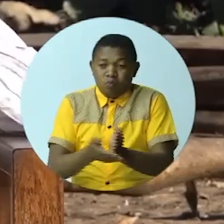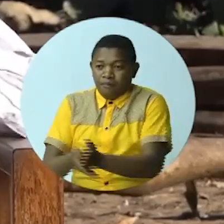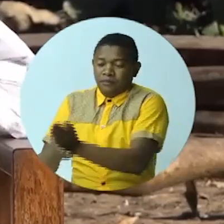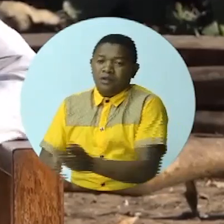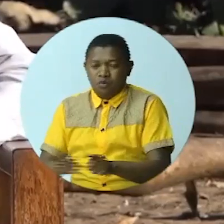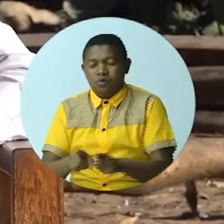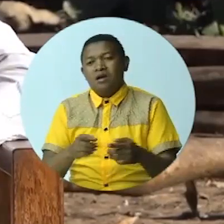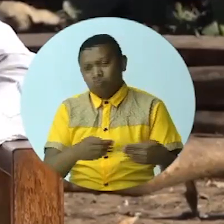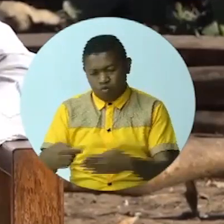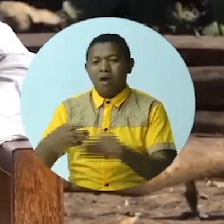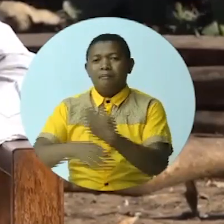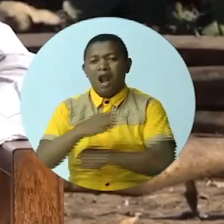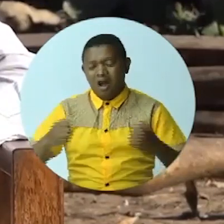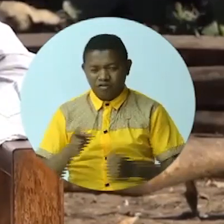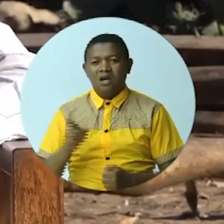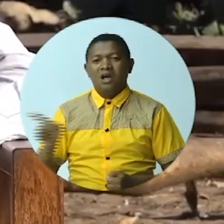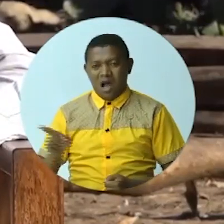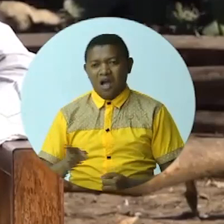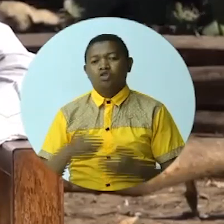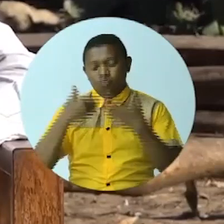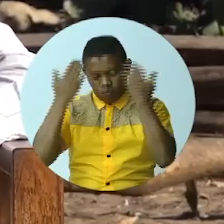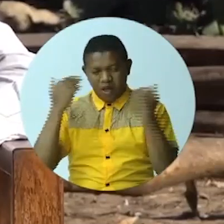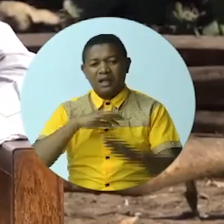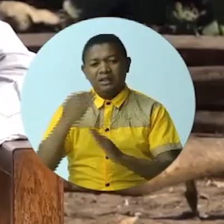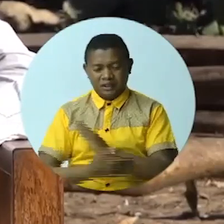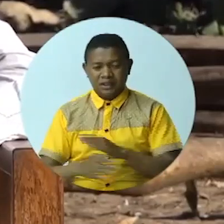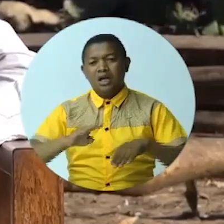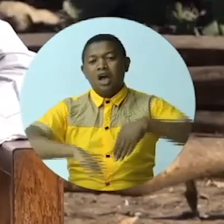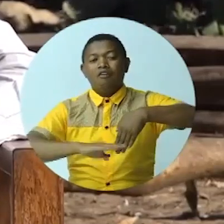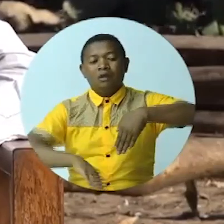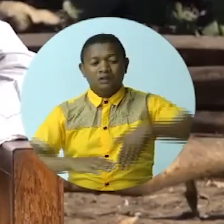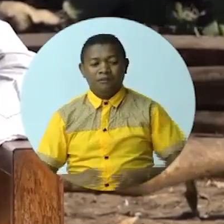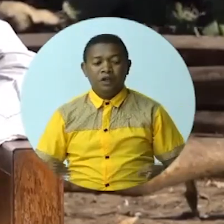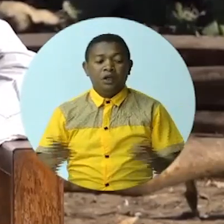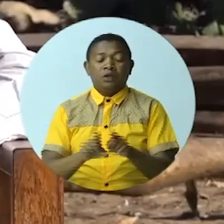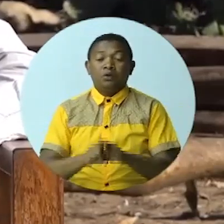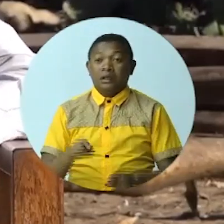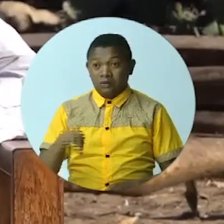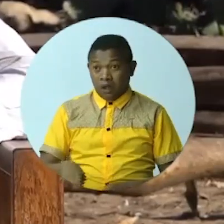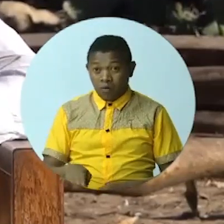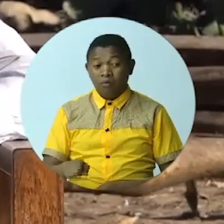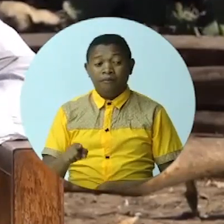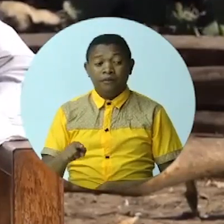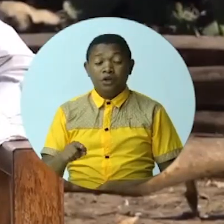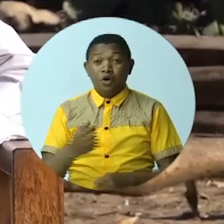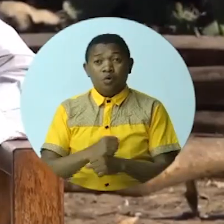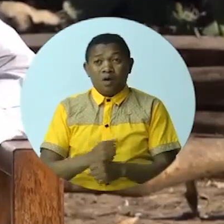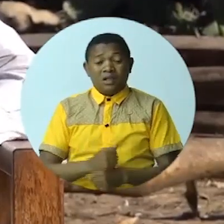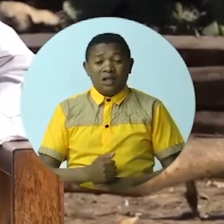hoentina amonjena an'ireo olona rehetrarehetra aty atsimo noho izany dia raha mbola tsy